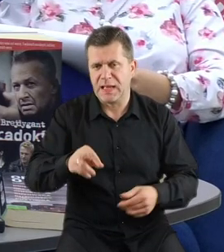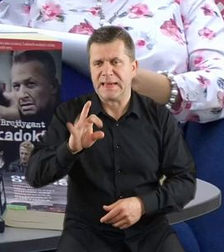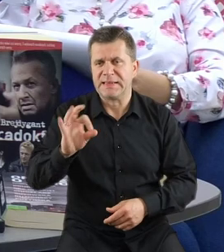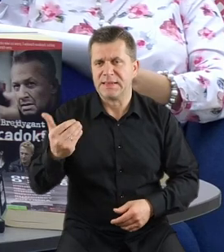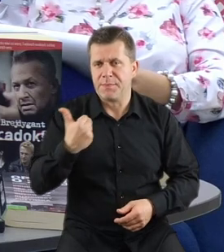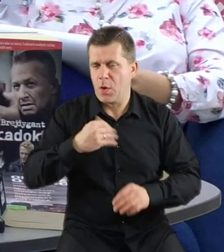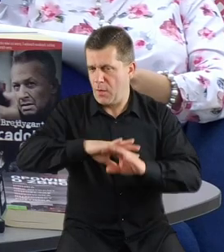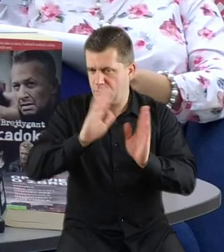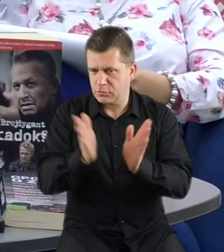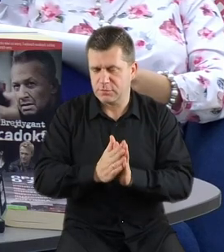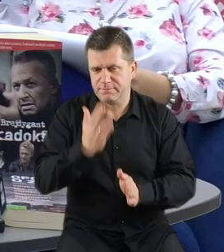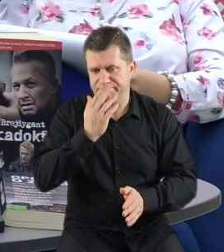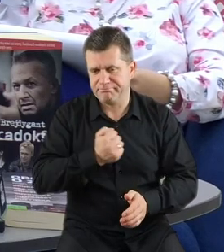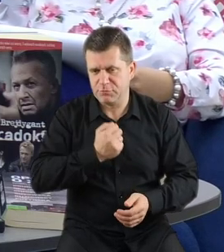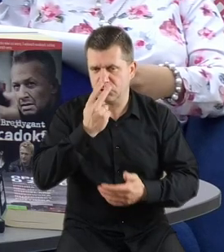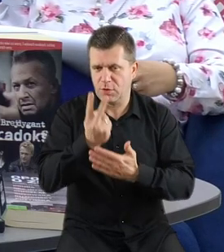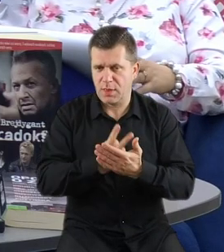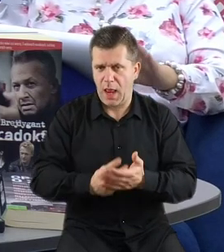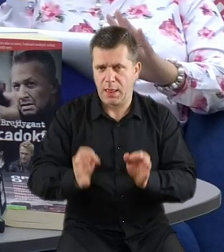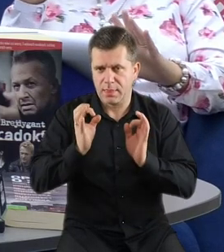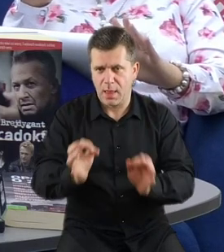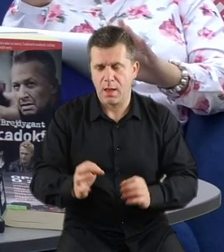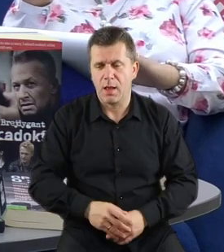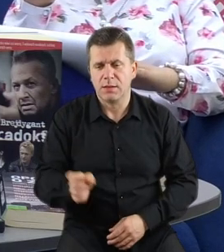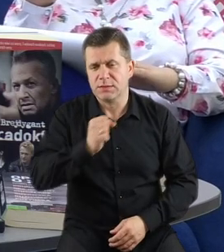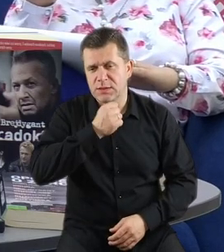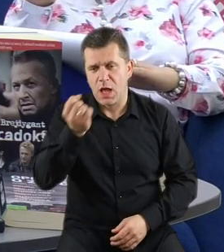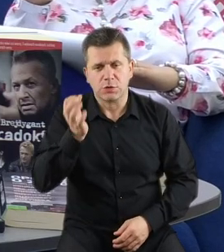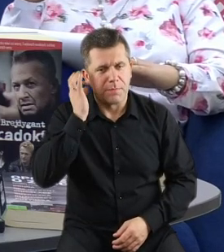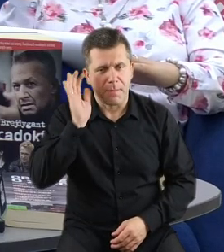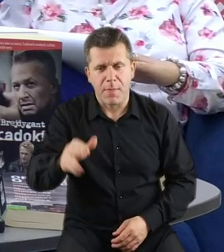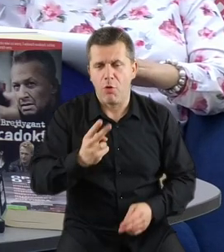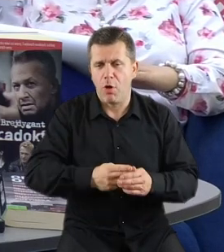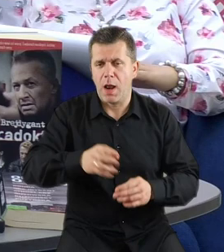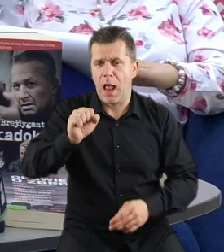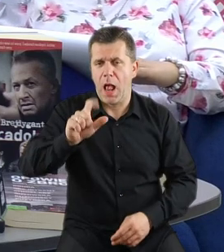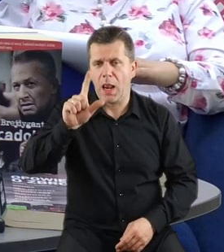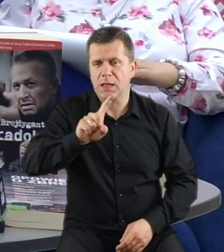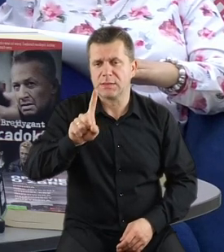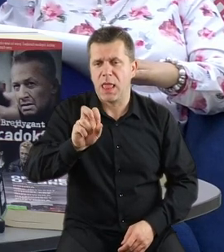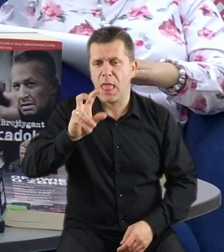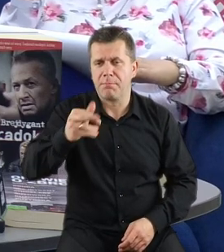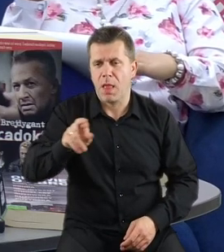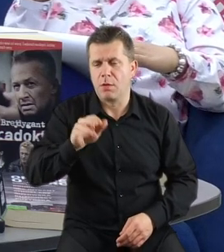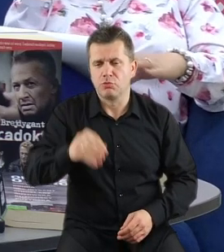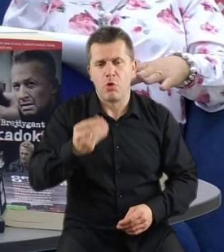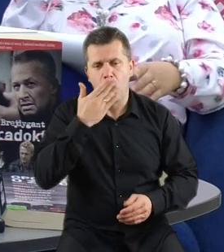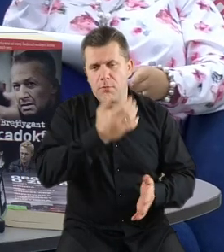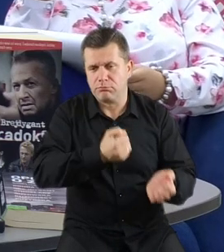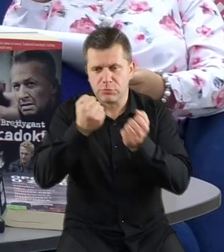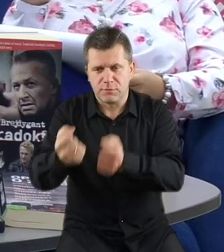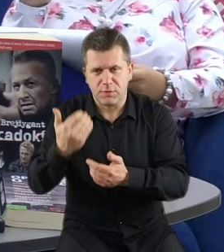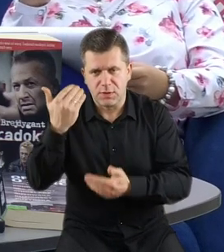rysie było wszystko czytelne. To starsza pani z Alzheimerem, której trzeba przywozić obiady, bo ona nie